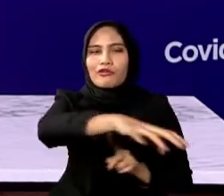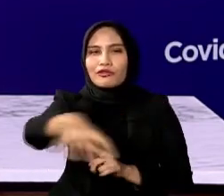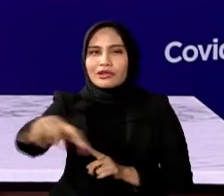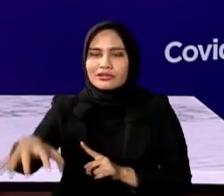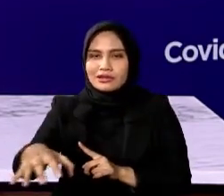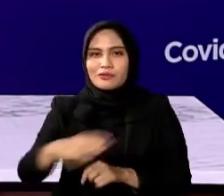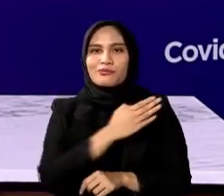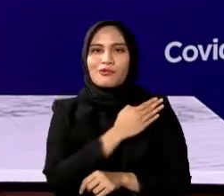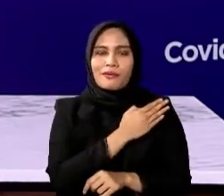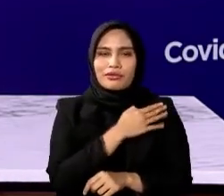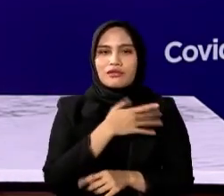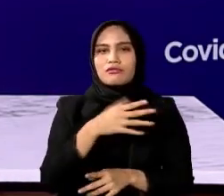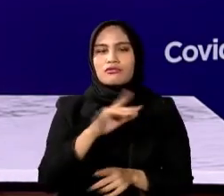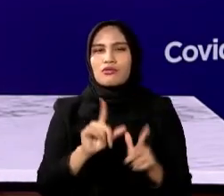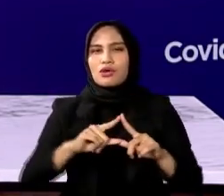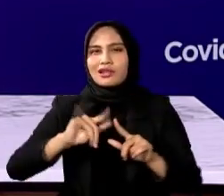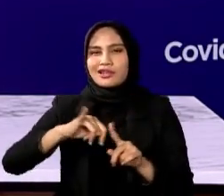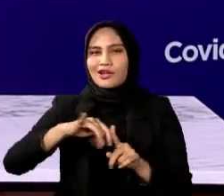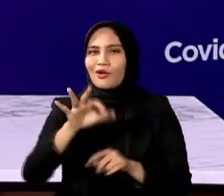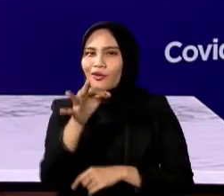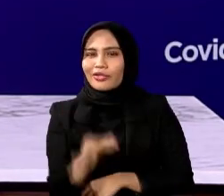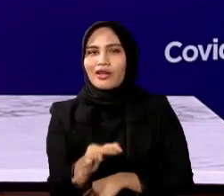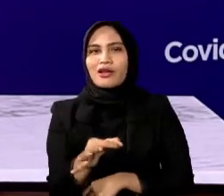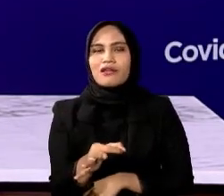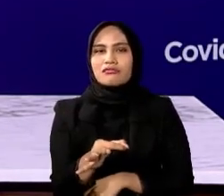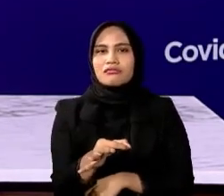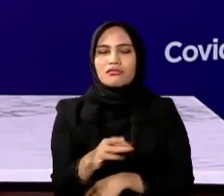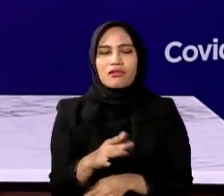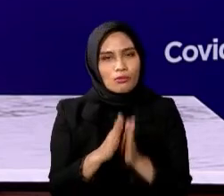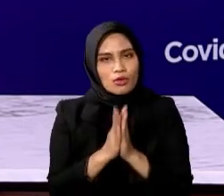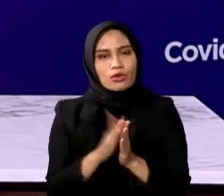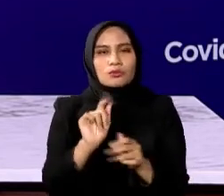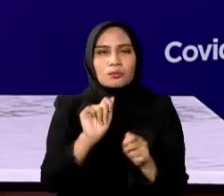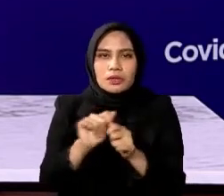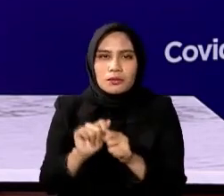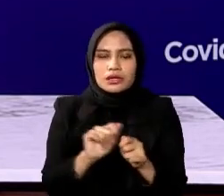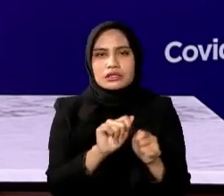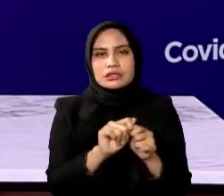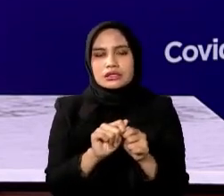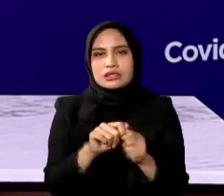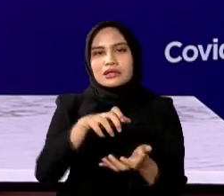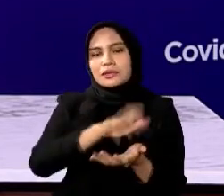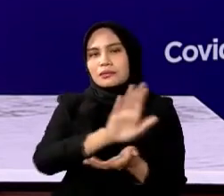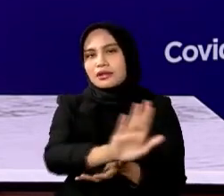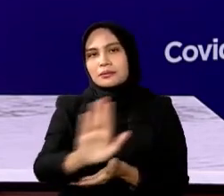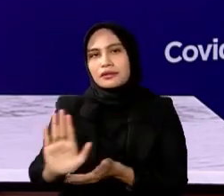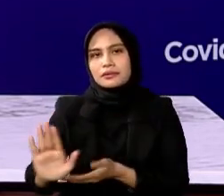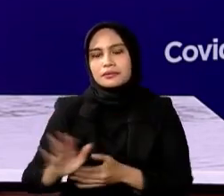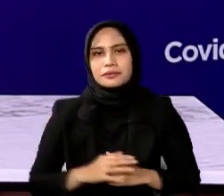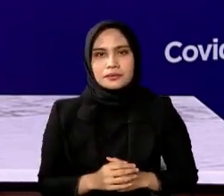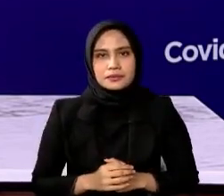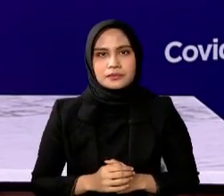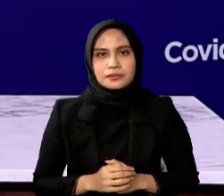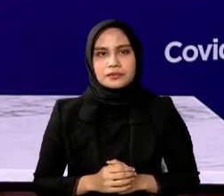masih berada di zona merah dan zona oran untuk segera membenai penanganan covid-19 di wilayahnya masing-masing sehingga